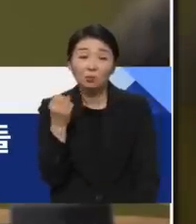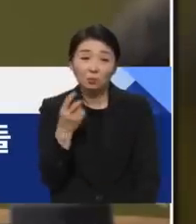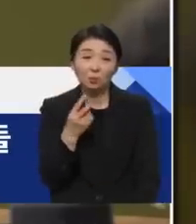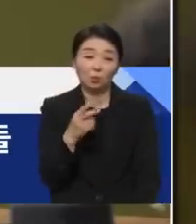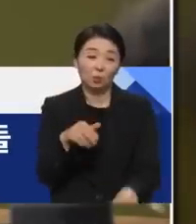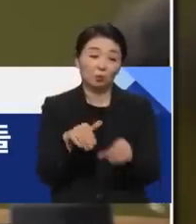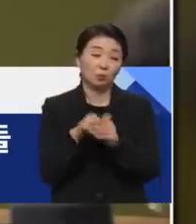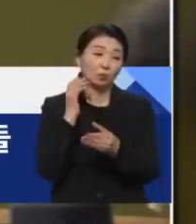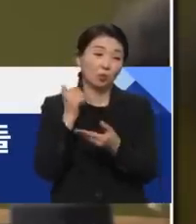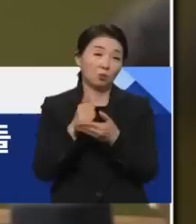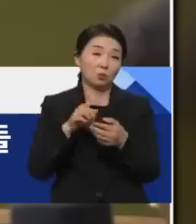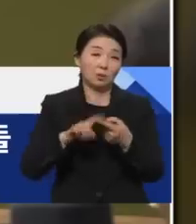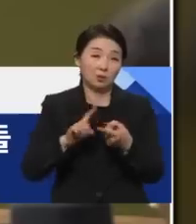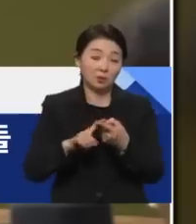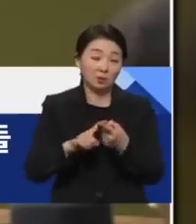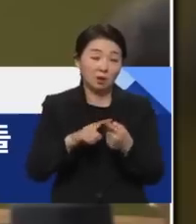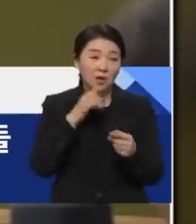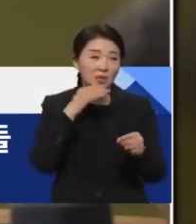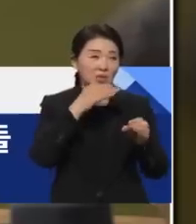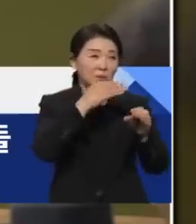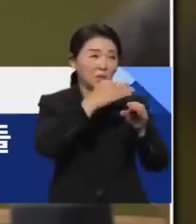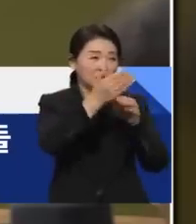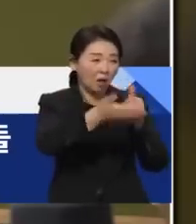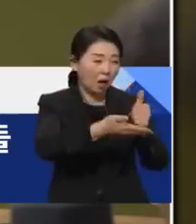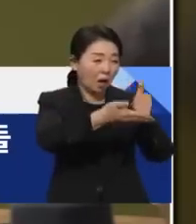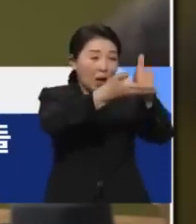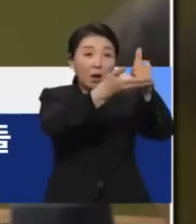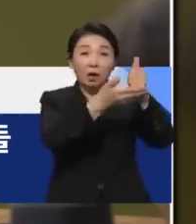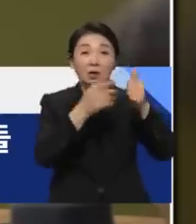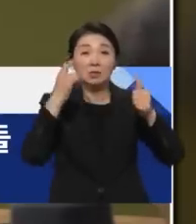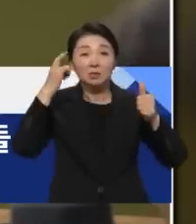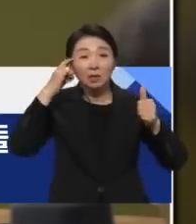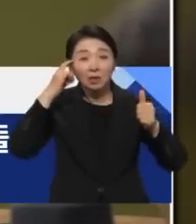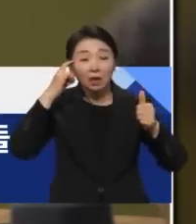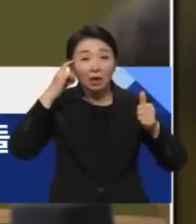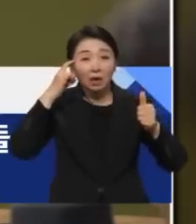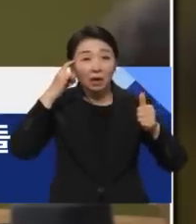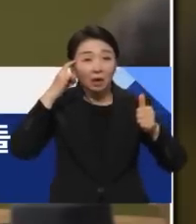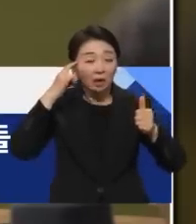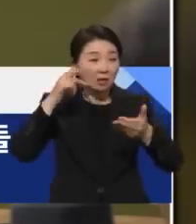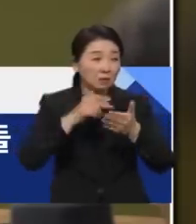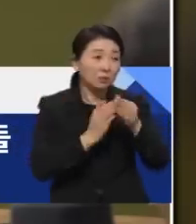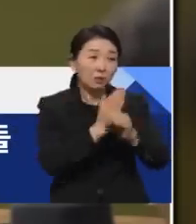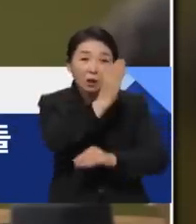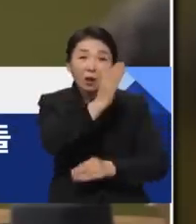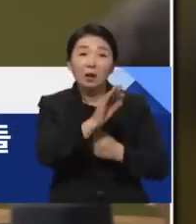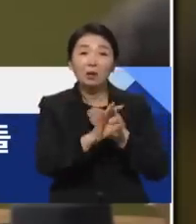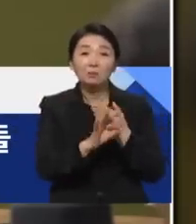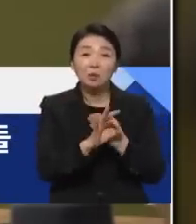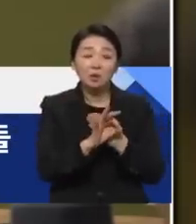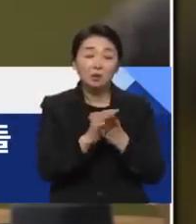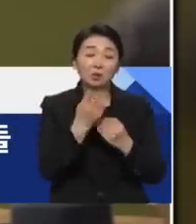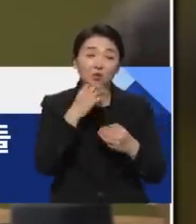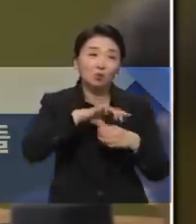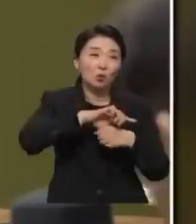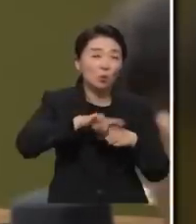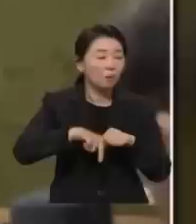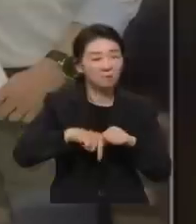문재인 대통령에 대해서 이렇게 김일성 주의자라고 생각하시는 분들, 예. 이런 식의 과도한 입장에 경도돼 있으면요, 수도권은 참패입니다.